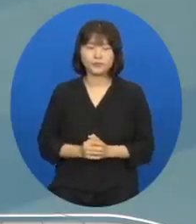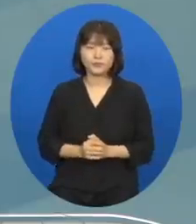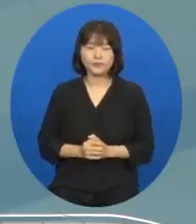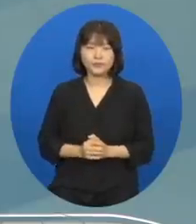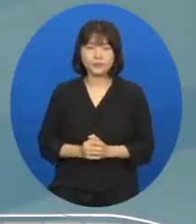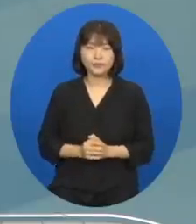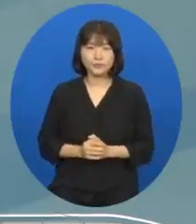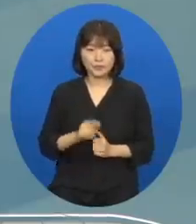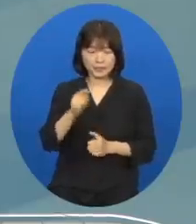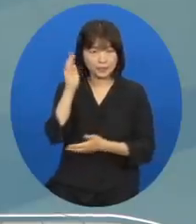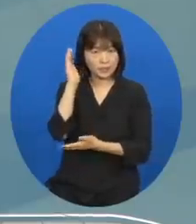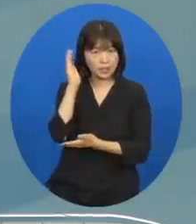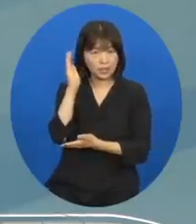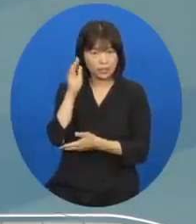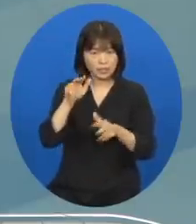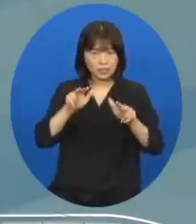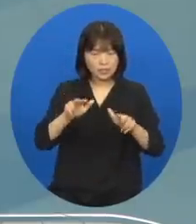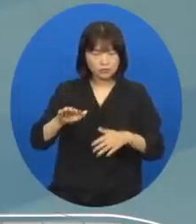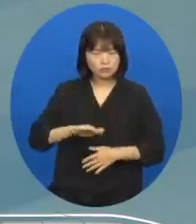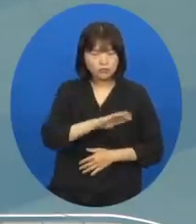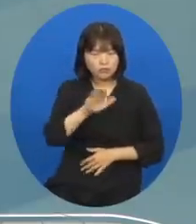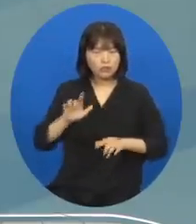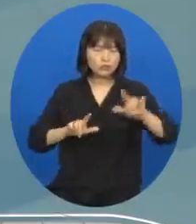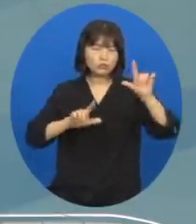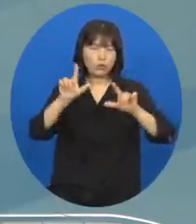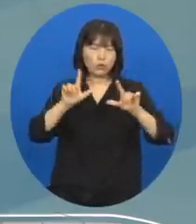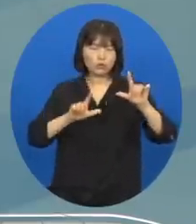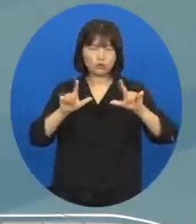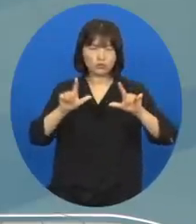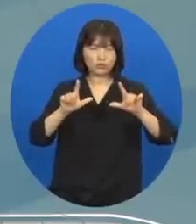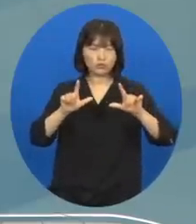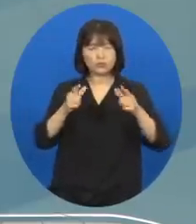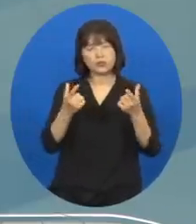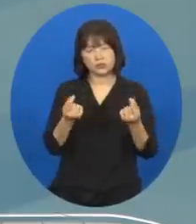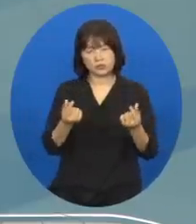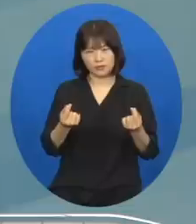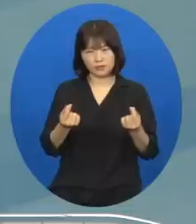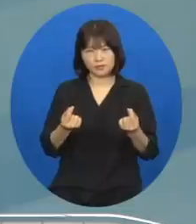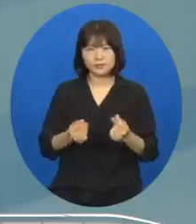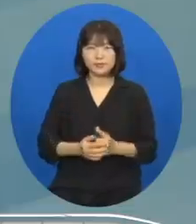이 이야기는 지금 현재 우리들의 모습을 보여주고 있기도 합니다.